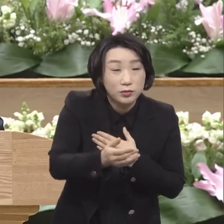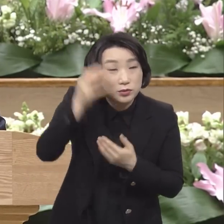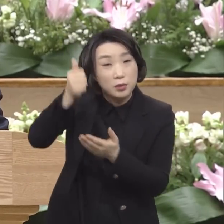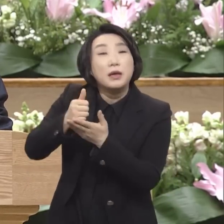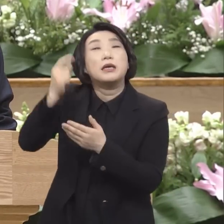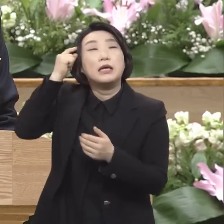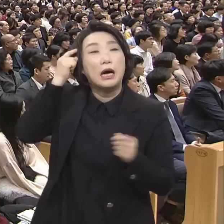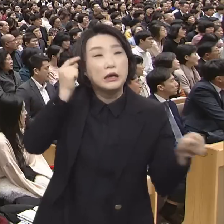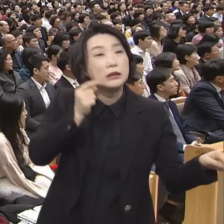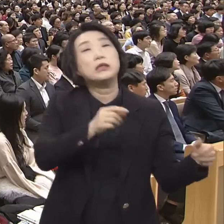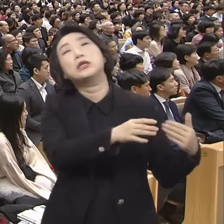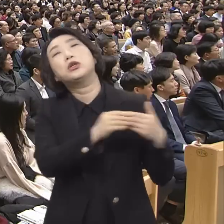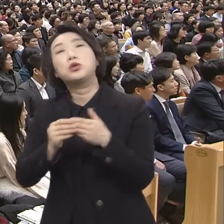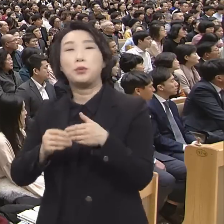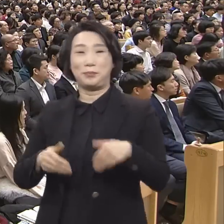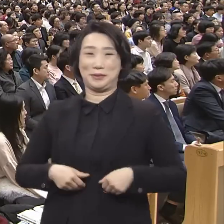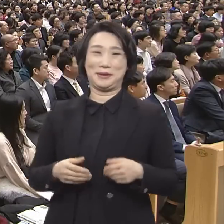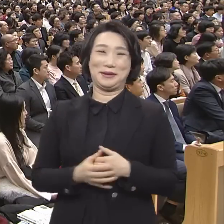생각이 지배하게 해야 된다.